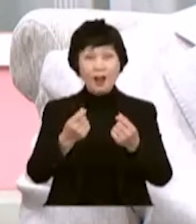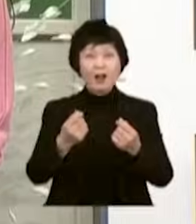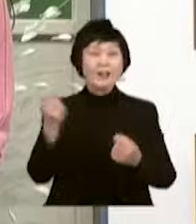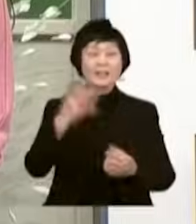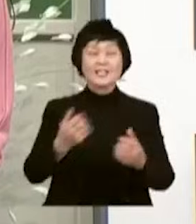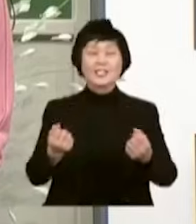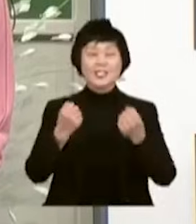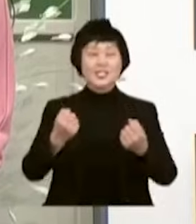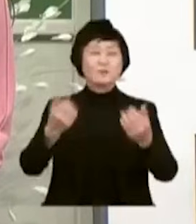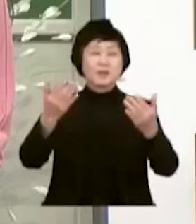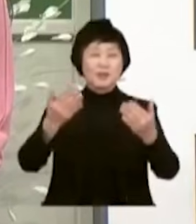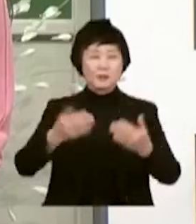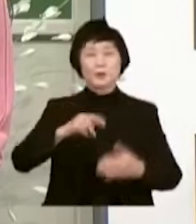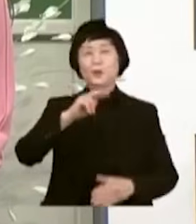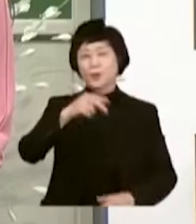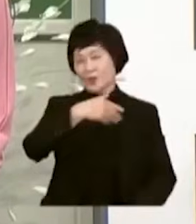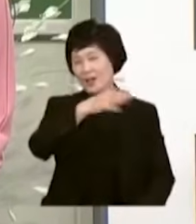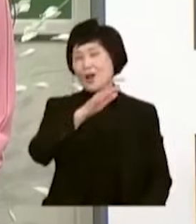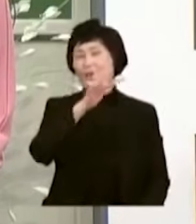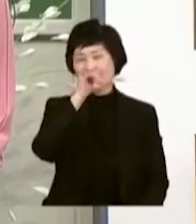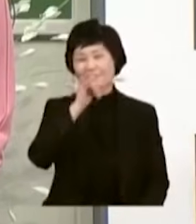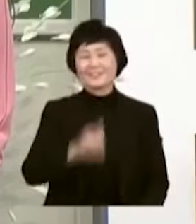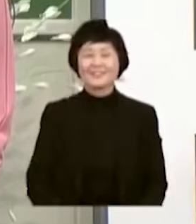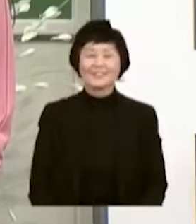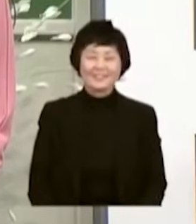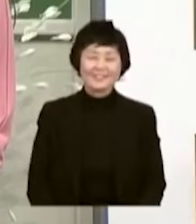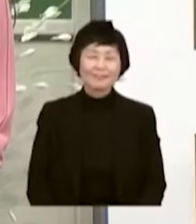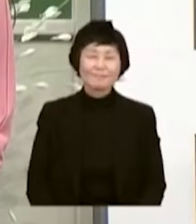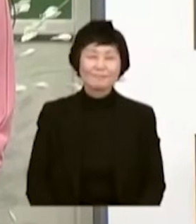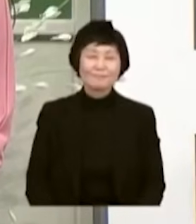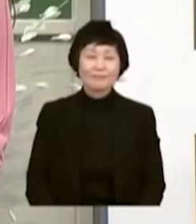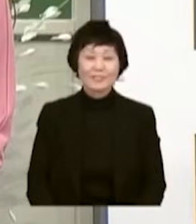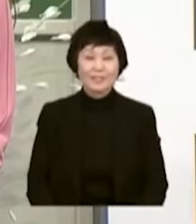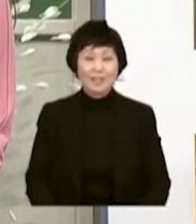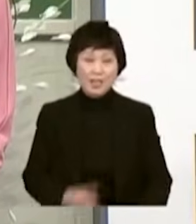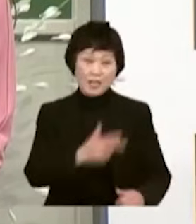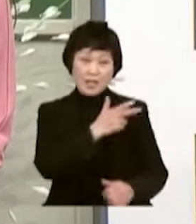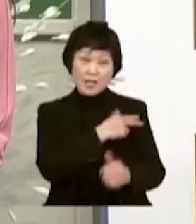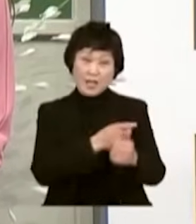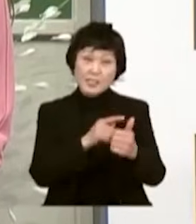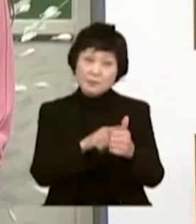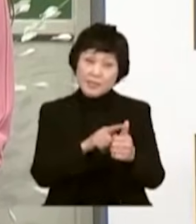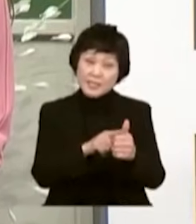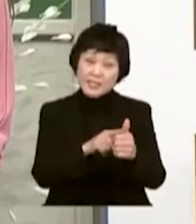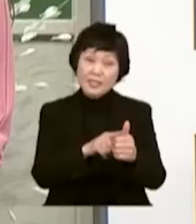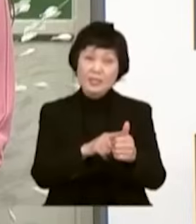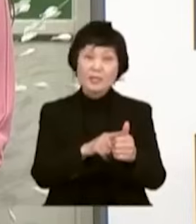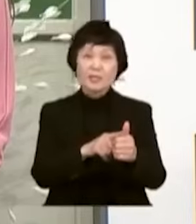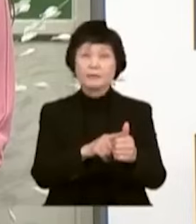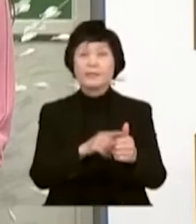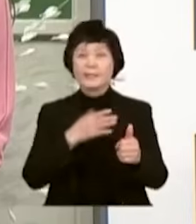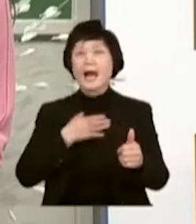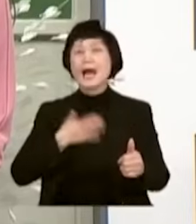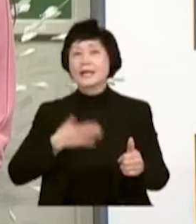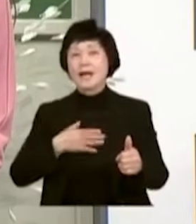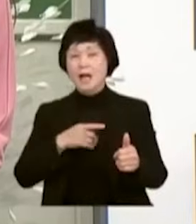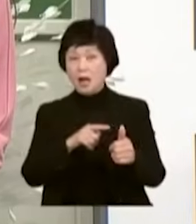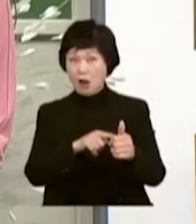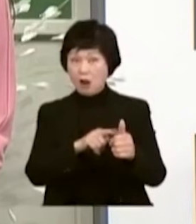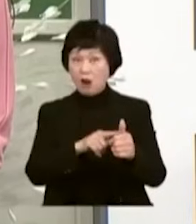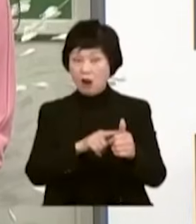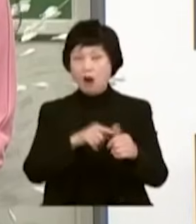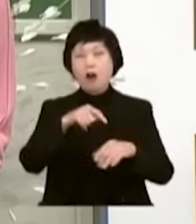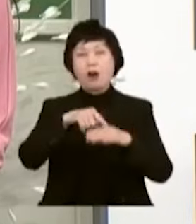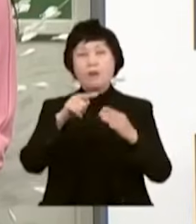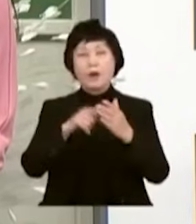보고. 근데 있잖아요. 조영구 집사님이 사실은 제가 알아요. 심성이 정말